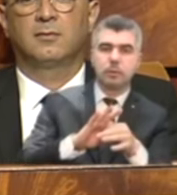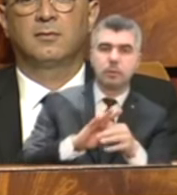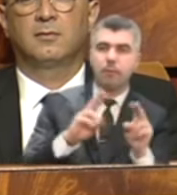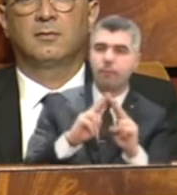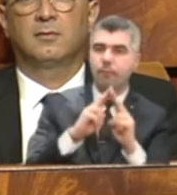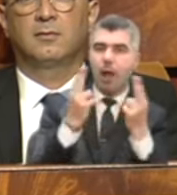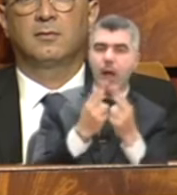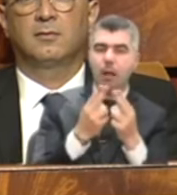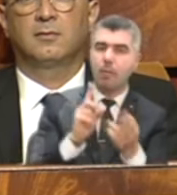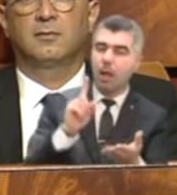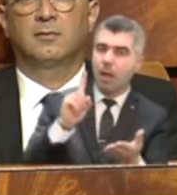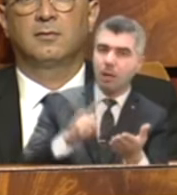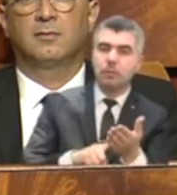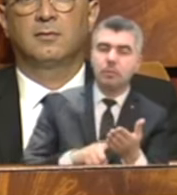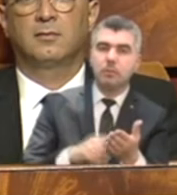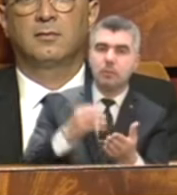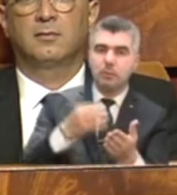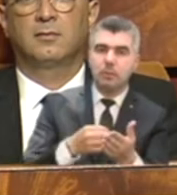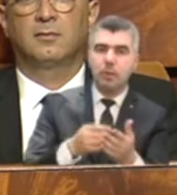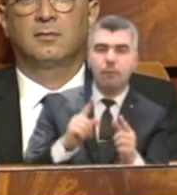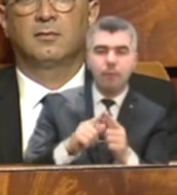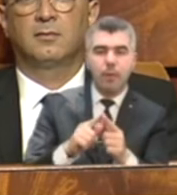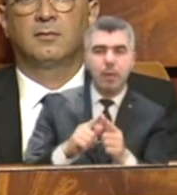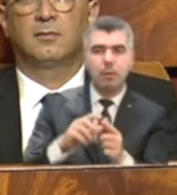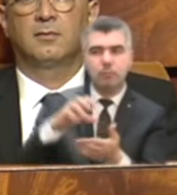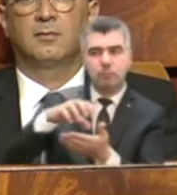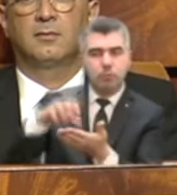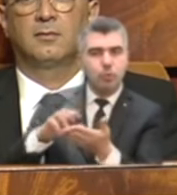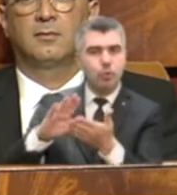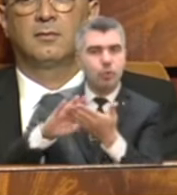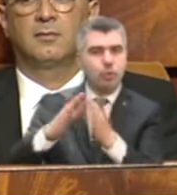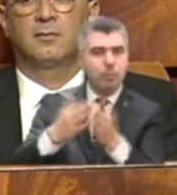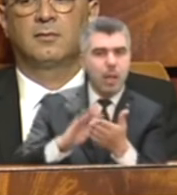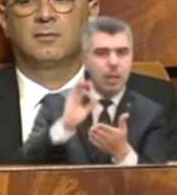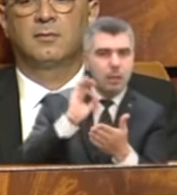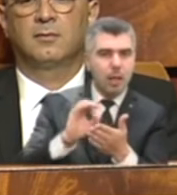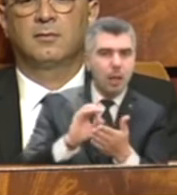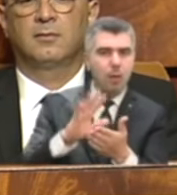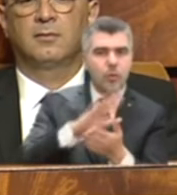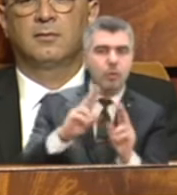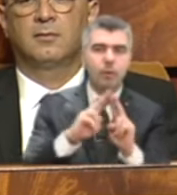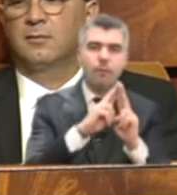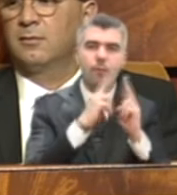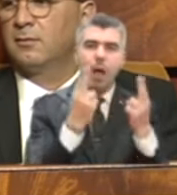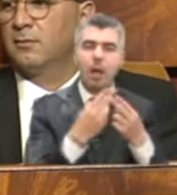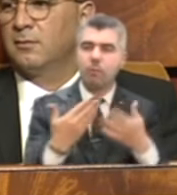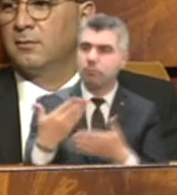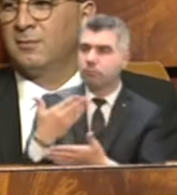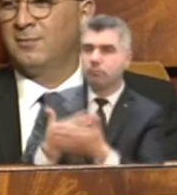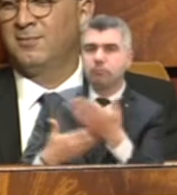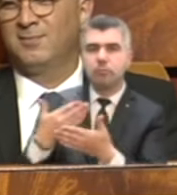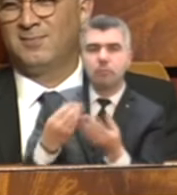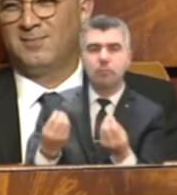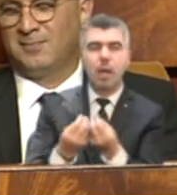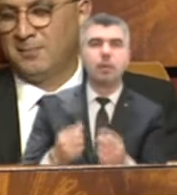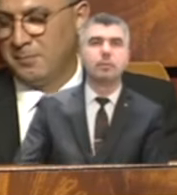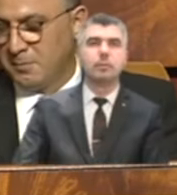بناء شراكات دولية مع منظمات ثقافية عالمية من أجل تبادل